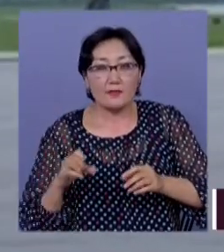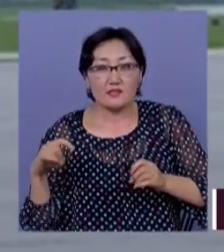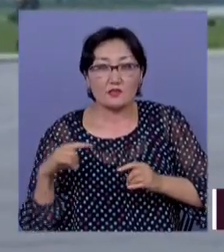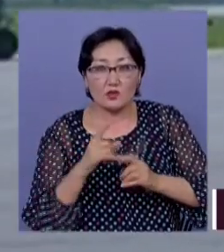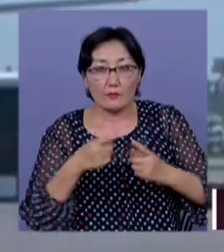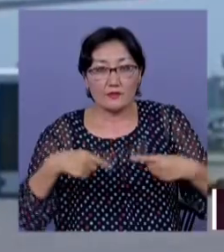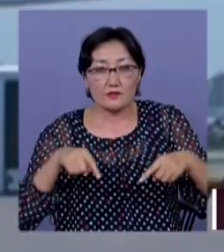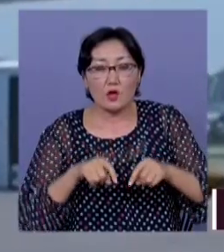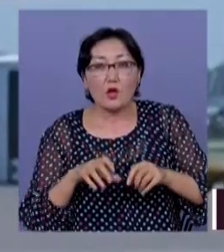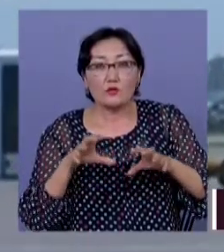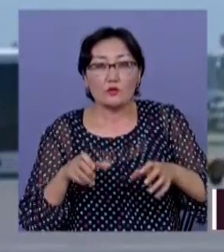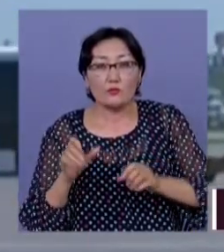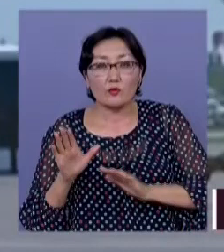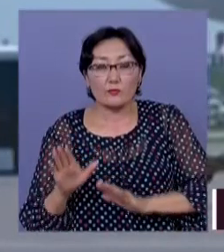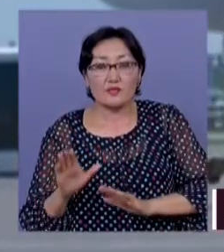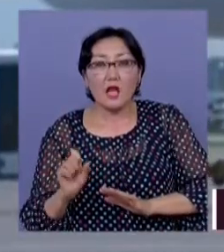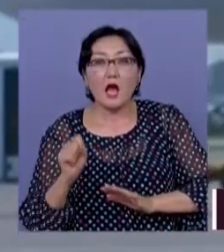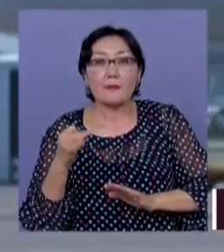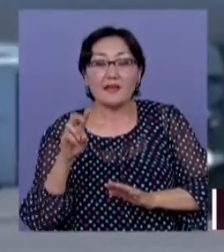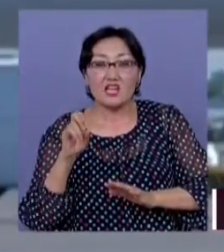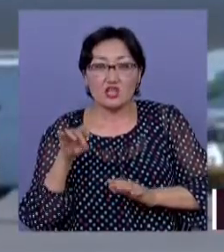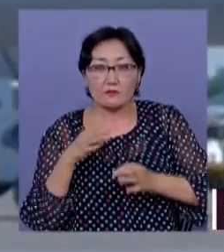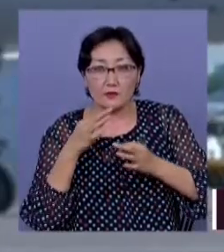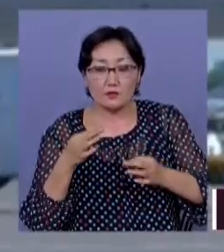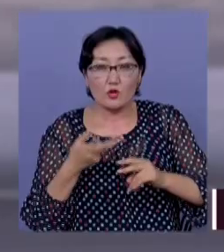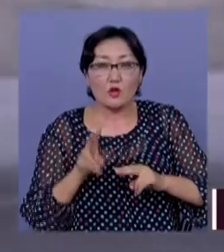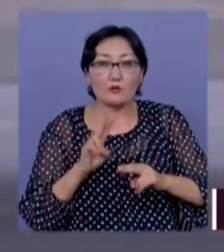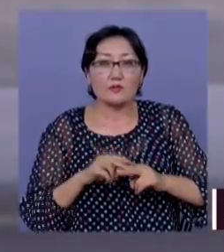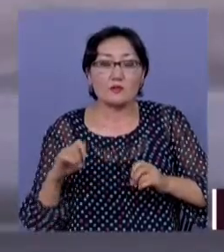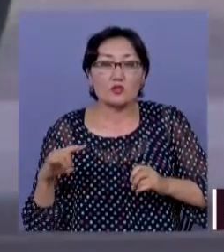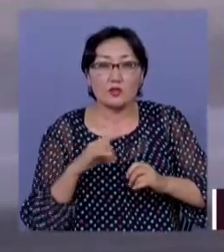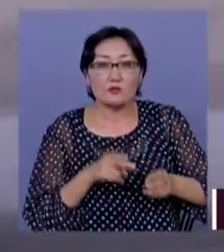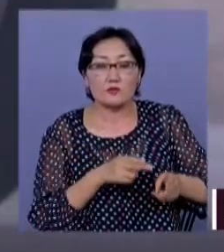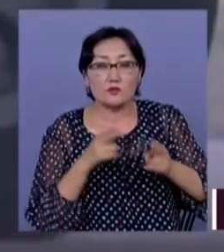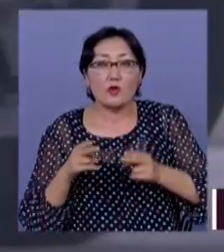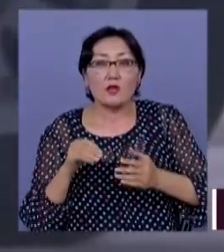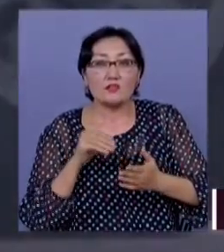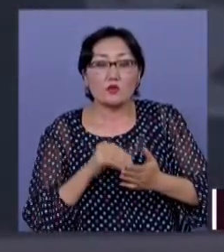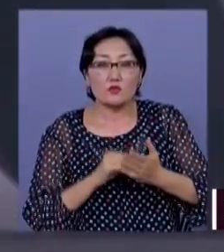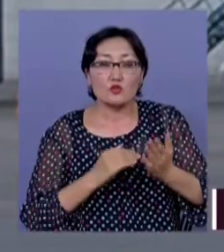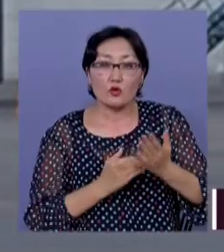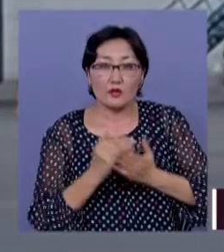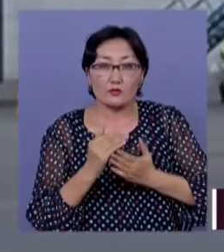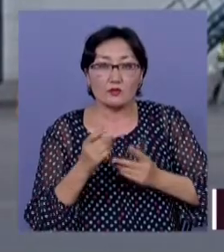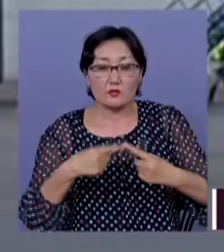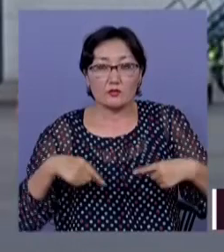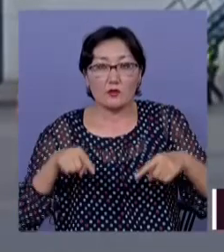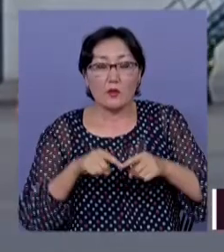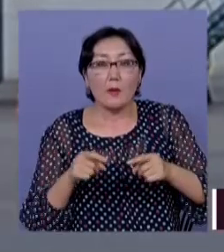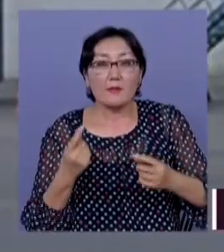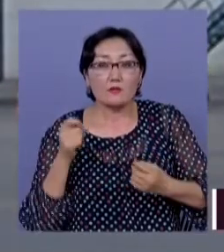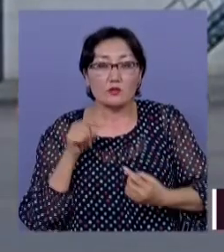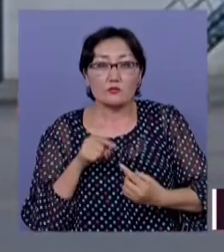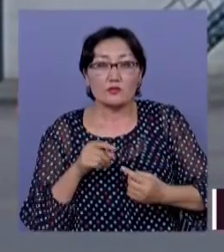комитеті төрағасының орынбасары Айбек Әлжанов мәлімдеді. Айтуынша, аталған әуе тасымалдаушы тарифтерінің жоғары екендігі комитет монополияға